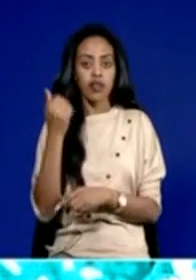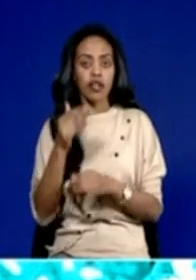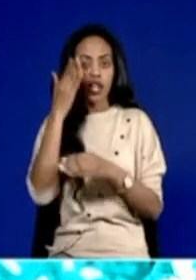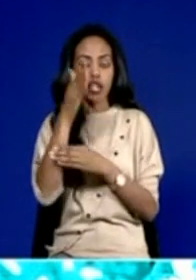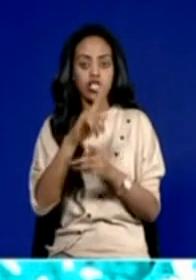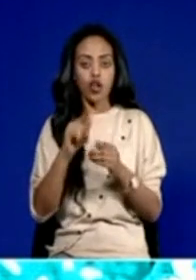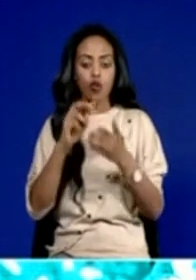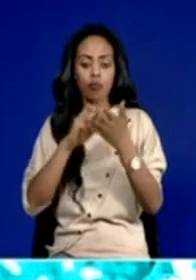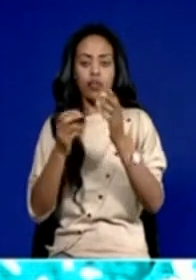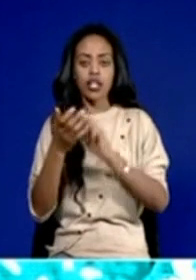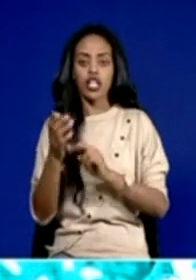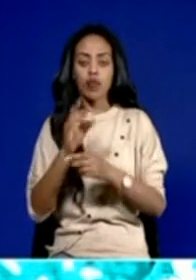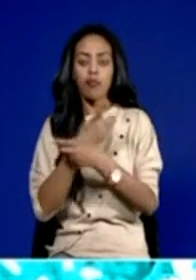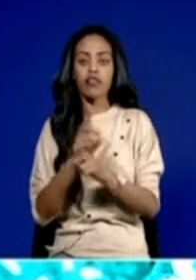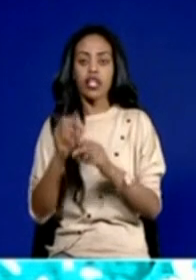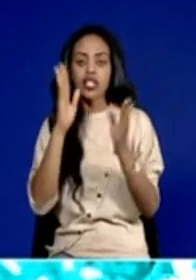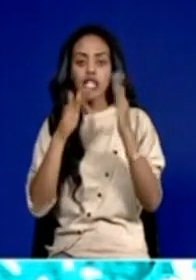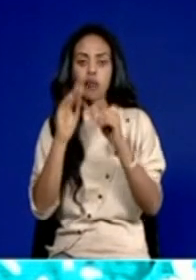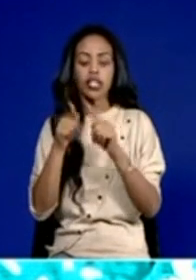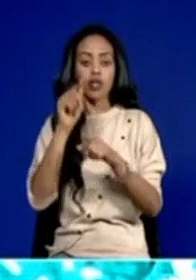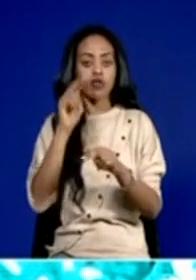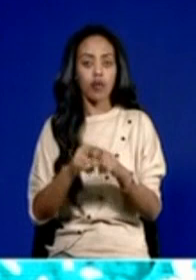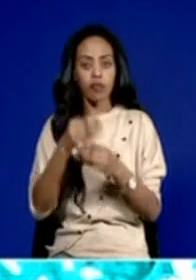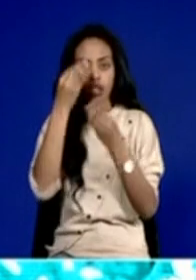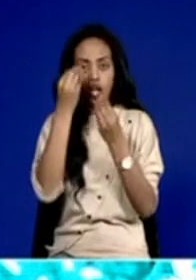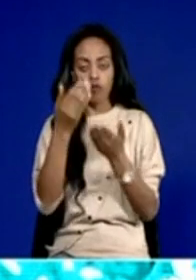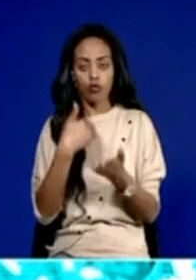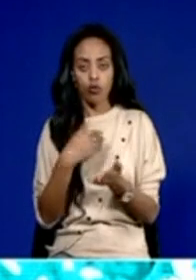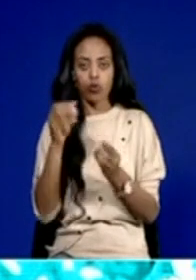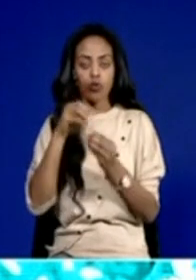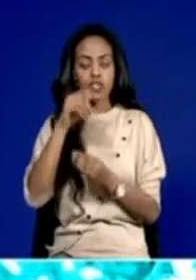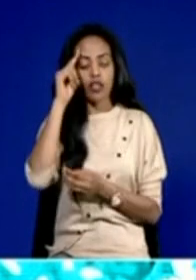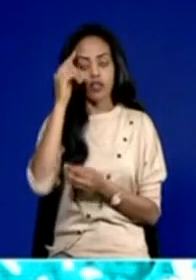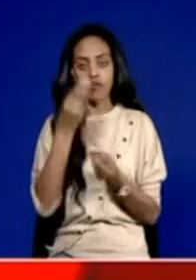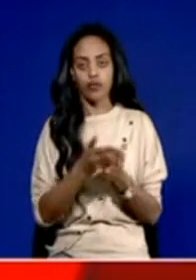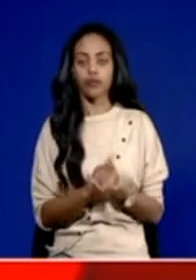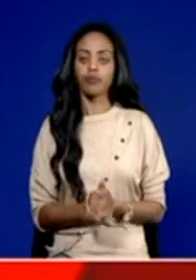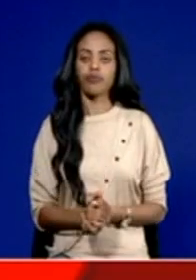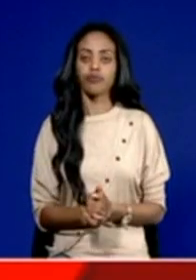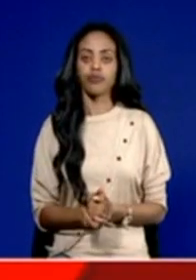ንቕፃል እውን መፅናዕትታትን መፍትሕታትን ፀገማት ከም ዝቐምጥ ኣፍሊጡሎ ተስፋይ ሃፍቱ